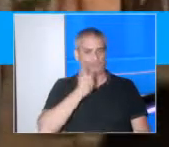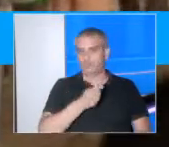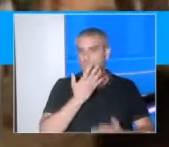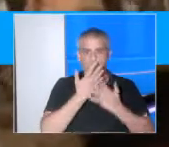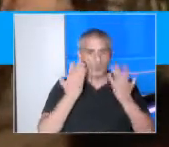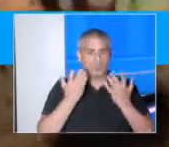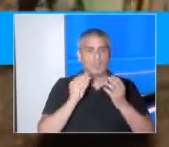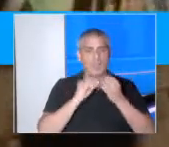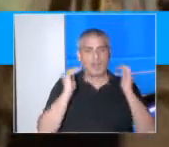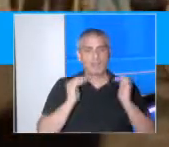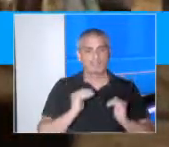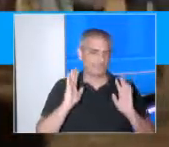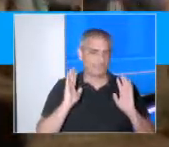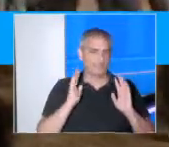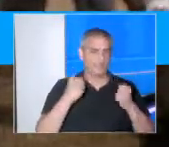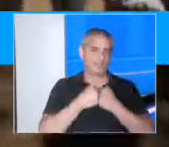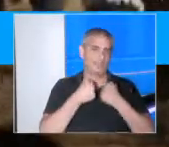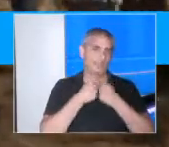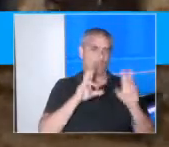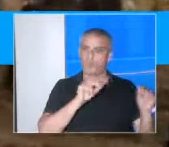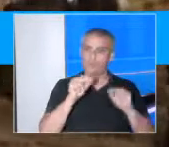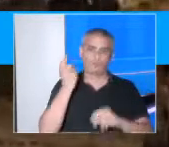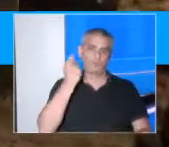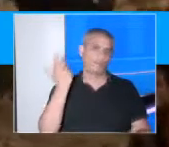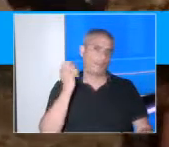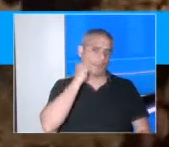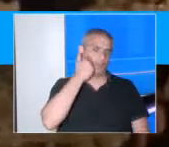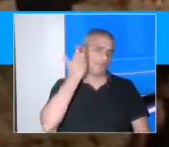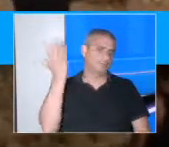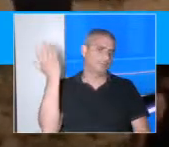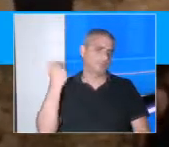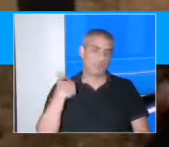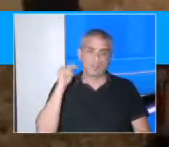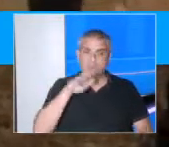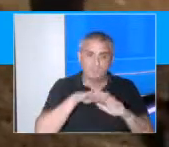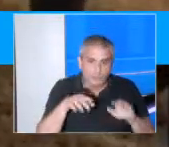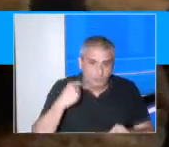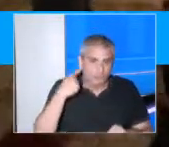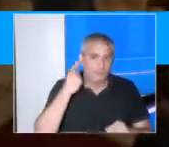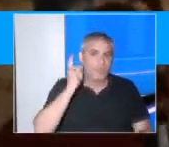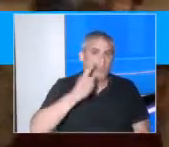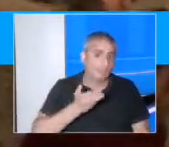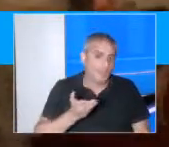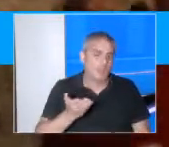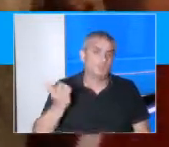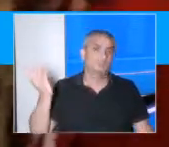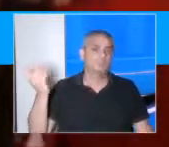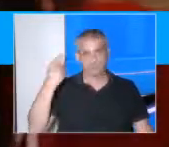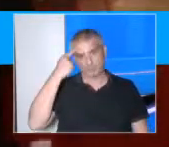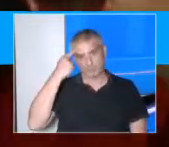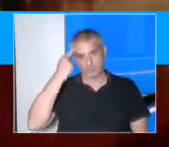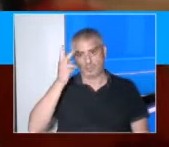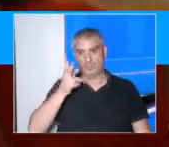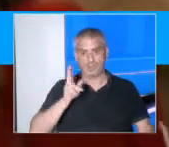מאוד ברורות, לצמצם כמה שיותר את החיכוך. אותו דבר קרה בשבת, יום למחרת. הייתי בשטח, שמעתי את ההנחיות, אני גם יודע